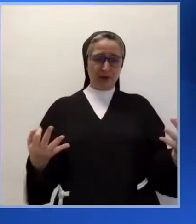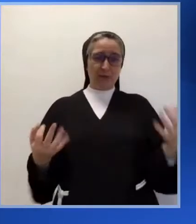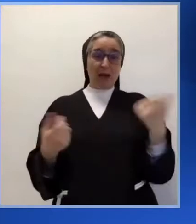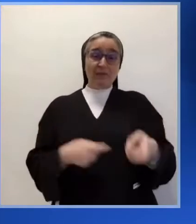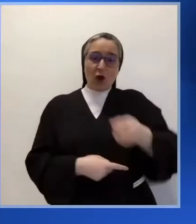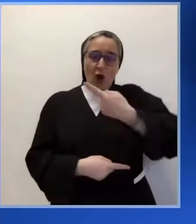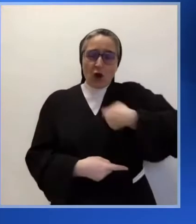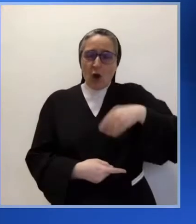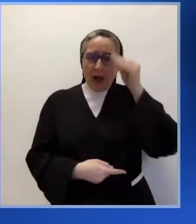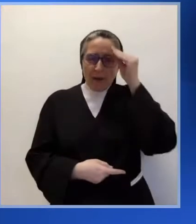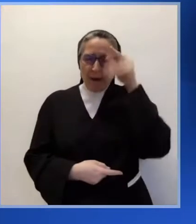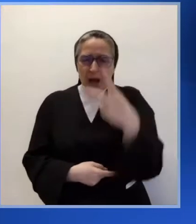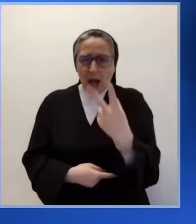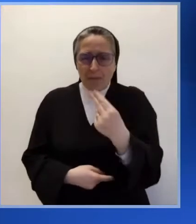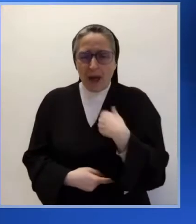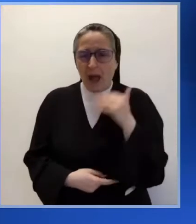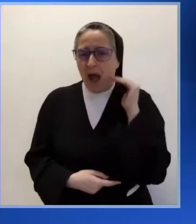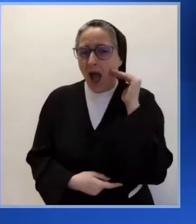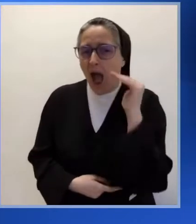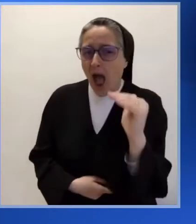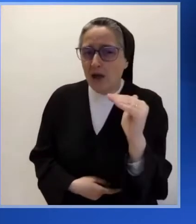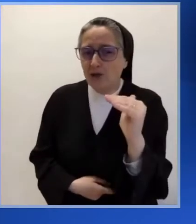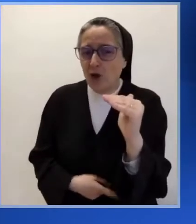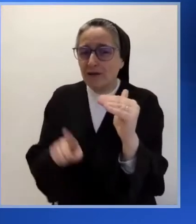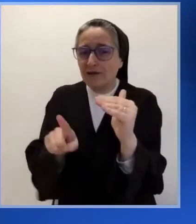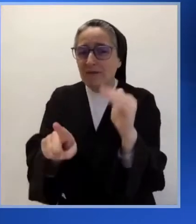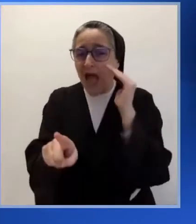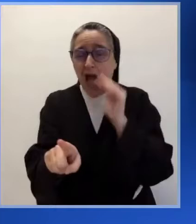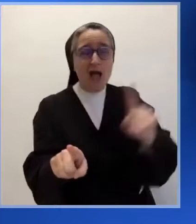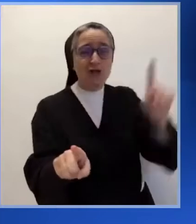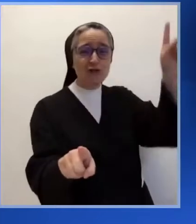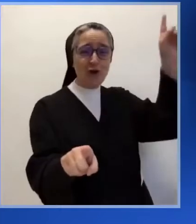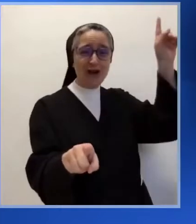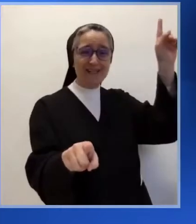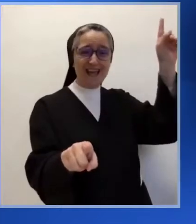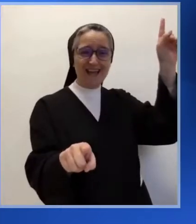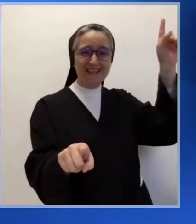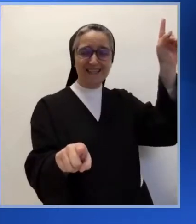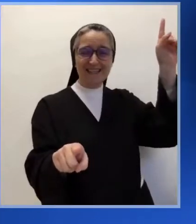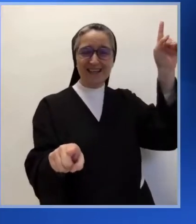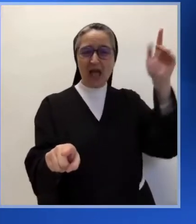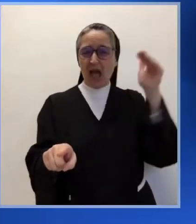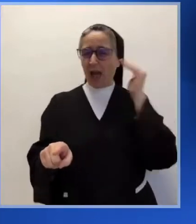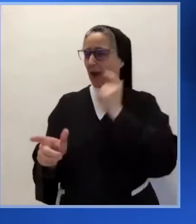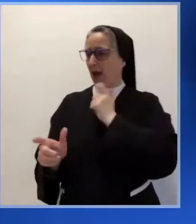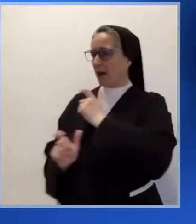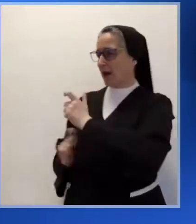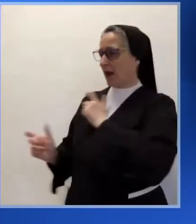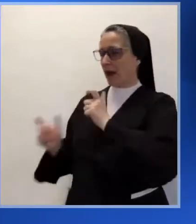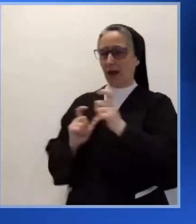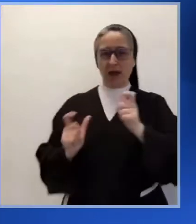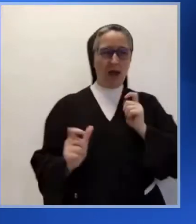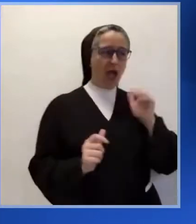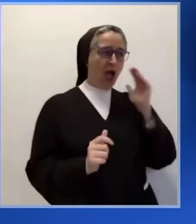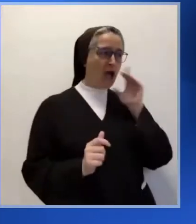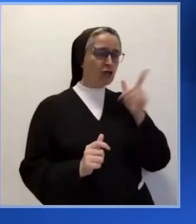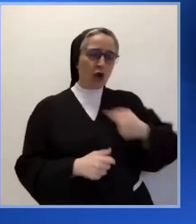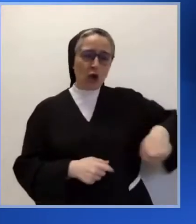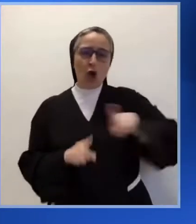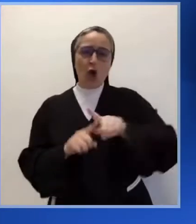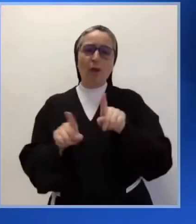imparassimo ad ascoltare Dio, nostro Padre, e ad ascoltarci tra noi e a dialogare come fratelli e